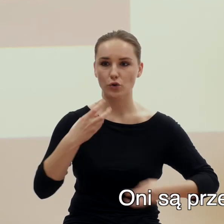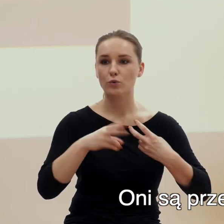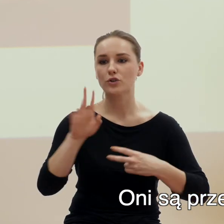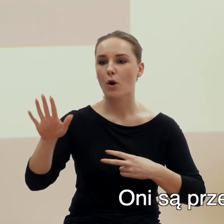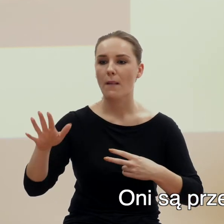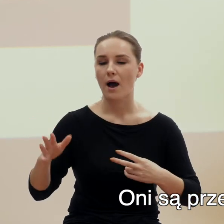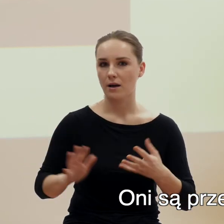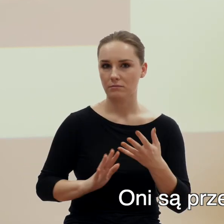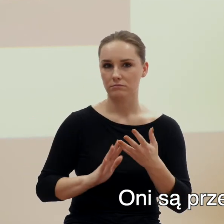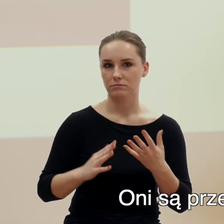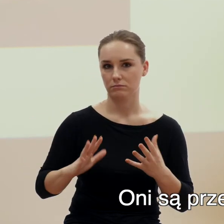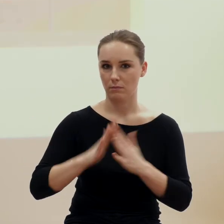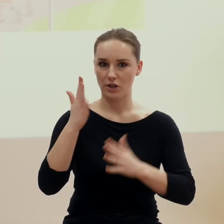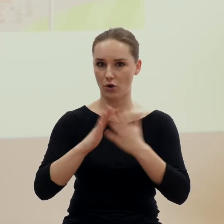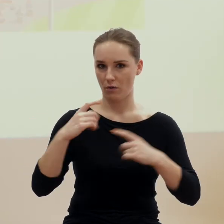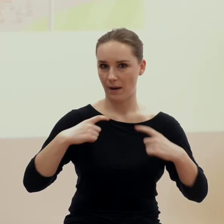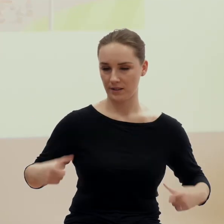co należy dalej robić.